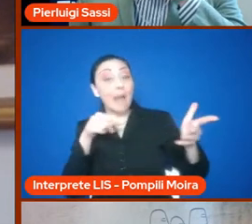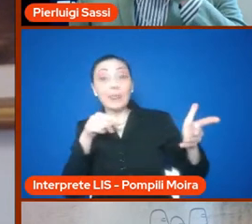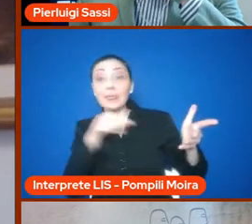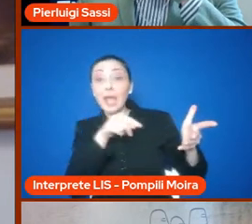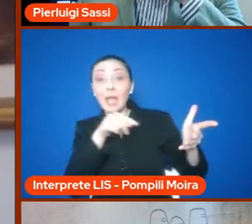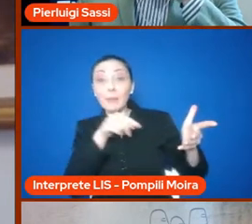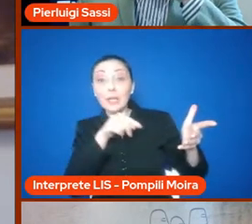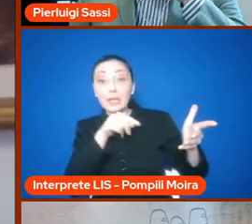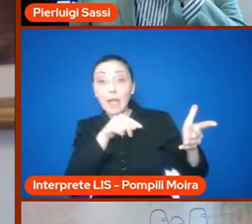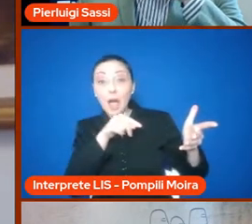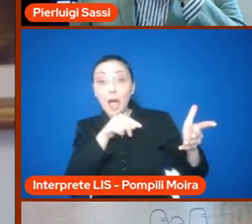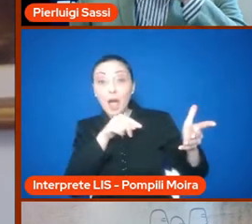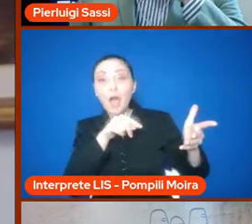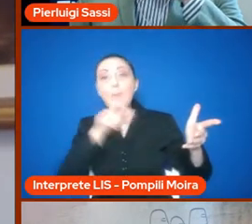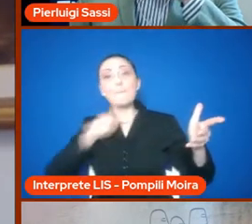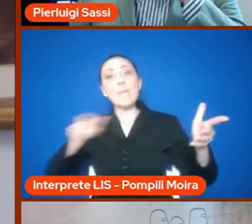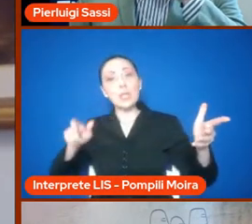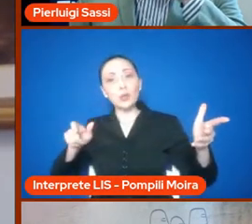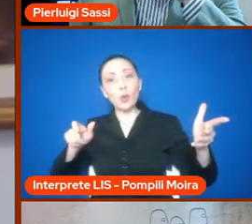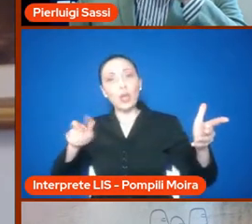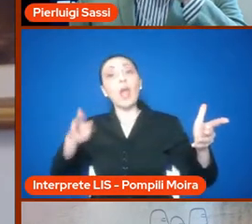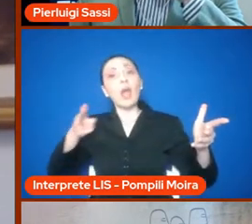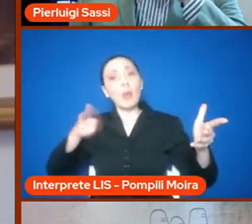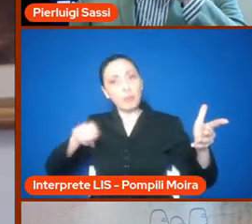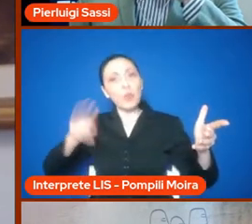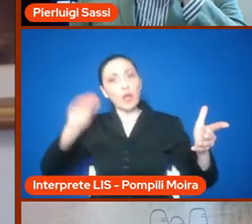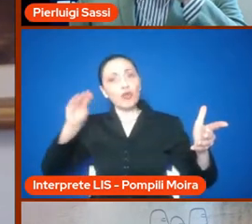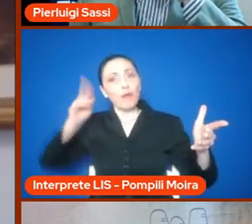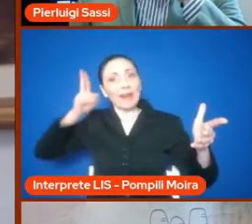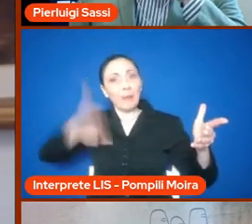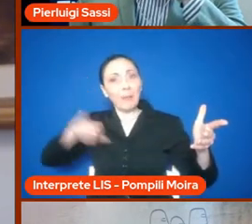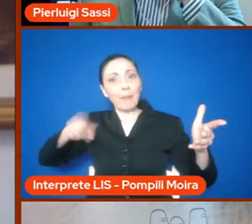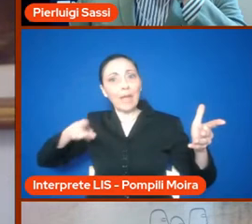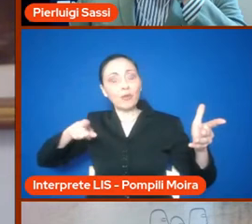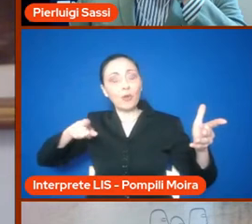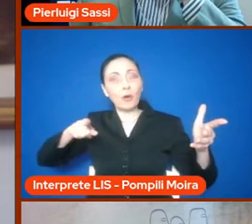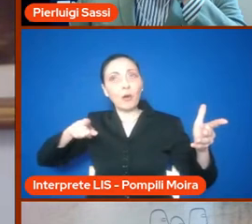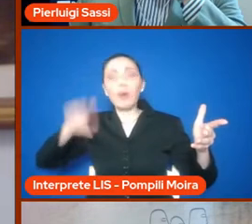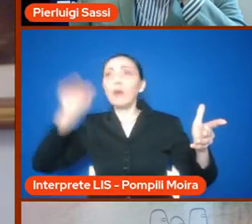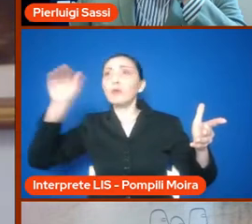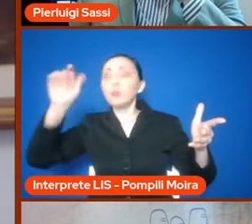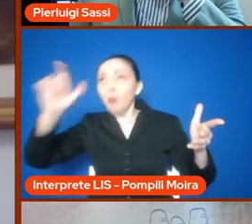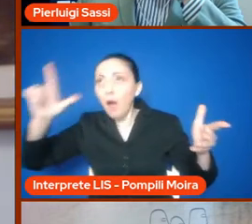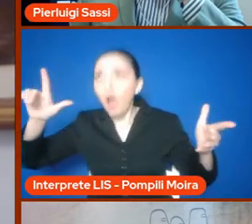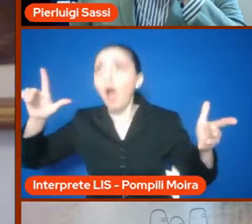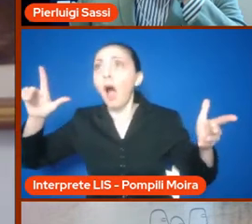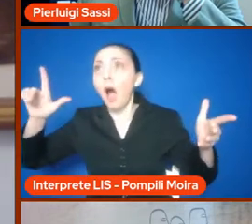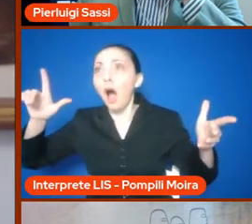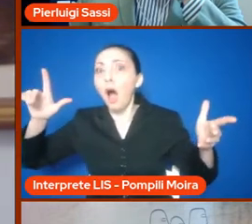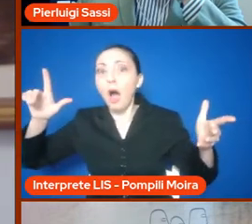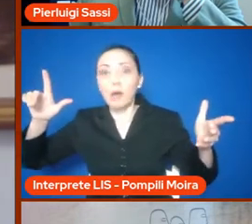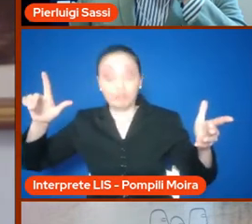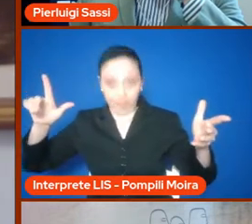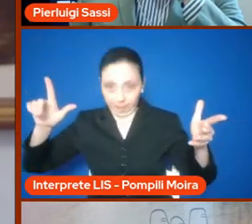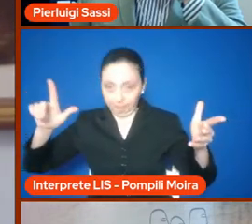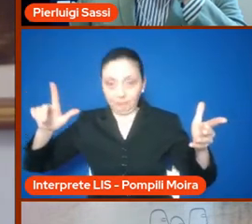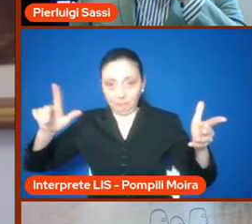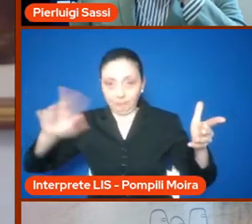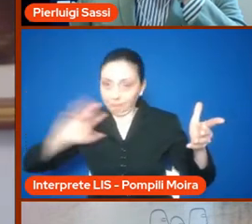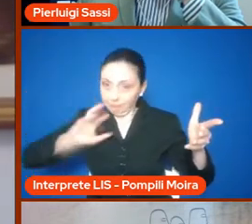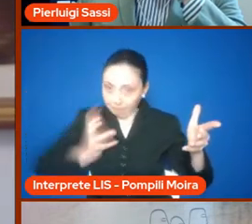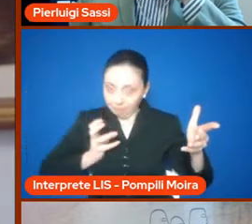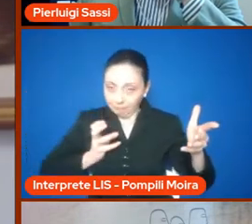persone, soprattutto dei più giovani. Ma non passò. Non passò perché fu considerato così